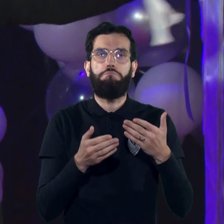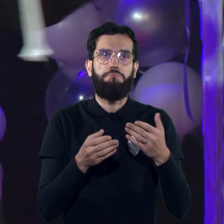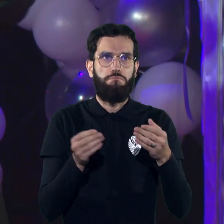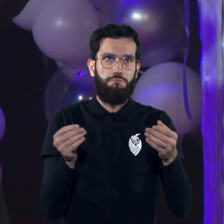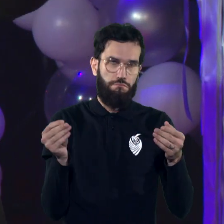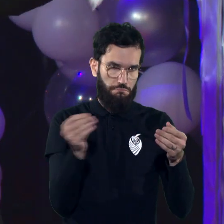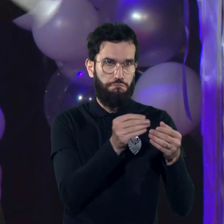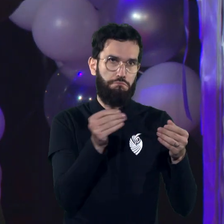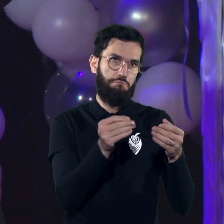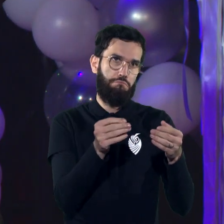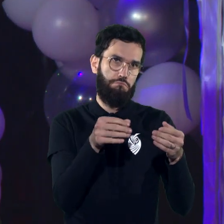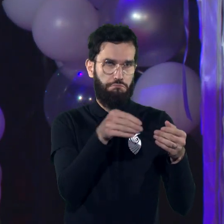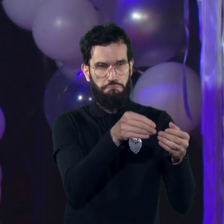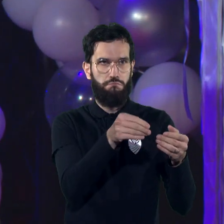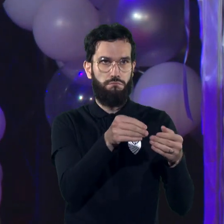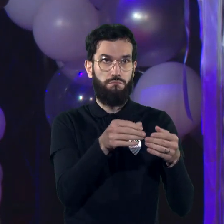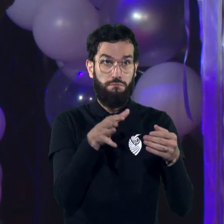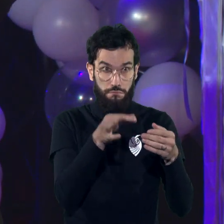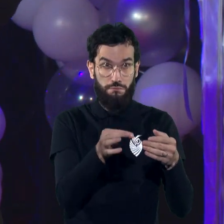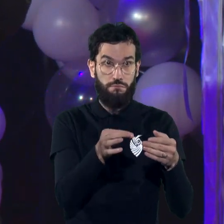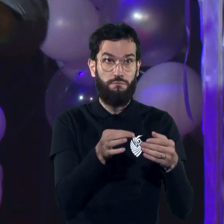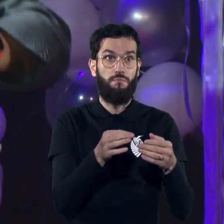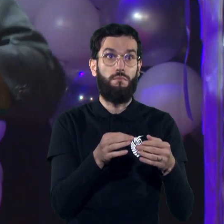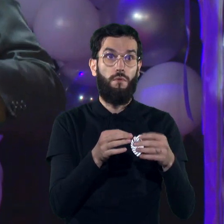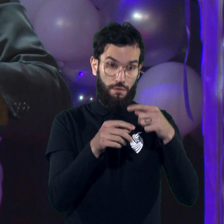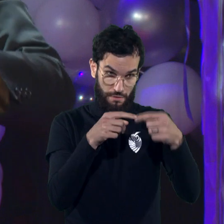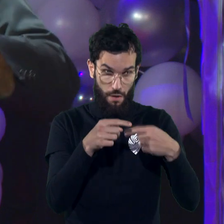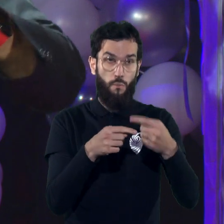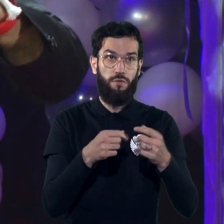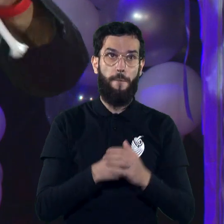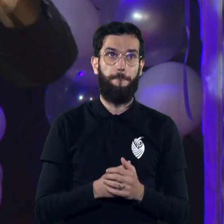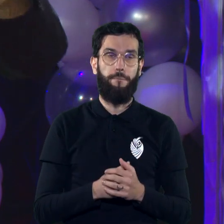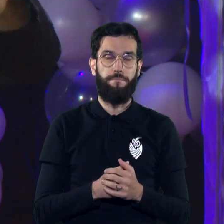náhodou nejak dám. Napríklad sem. Prichytím to. Pomaly to omotám.